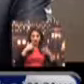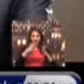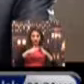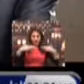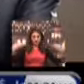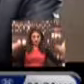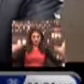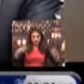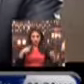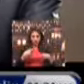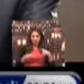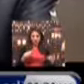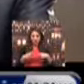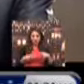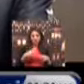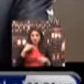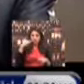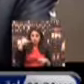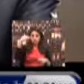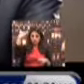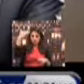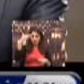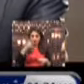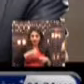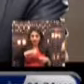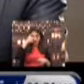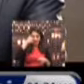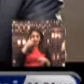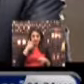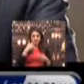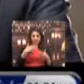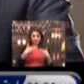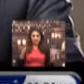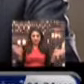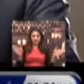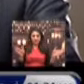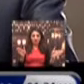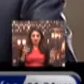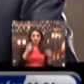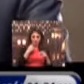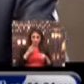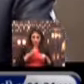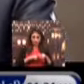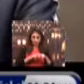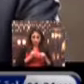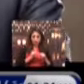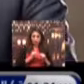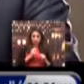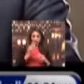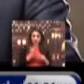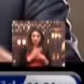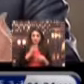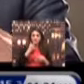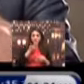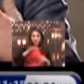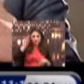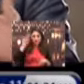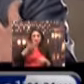كبير، وده في المستقبل هيبقى واقع مش هيبقى زي ما موجود حاليا.